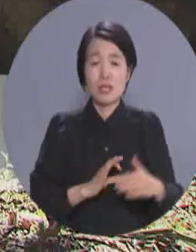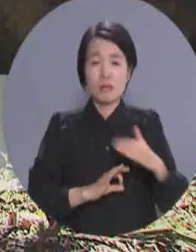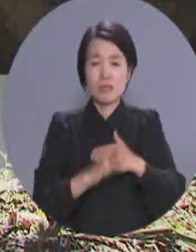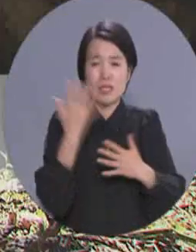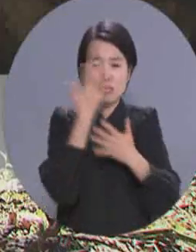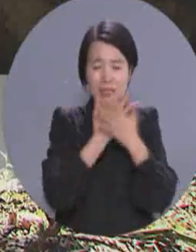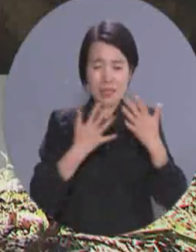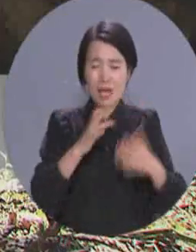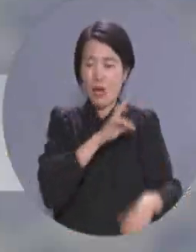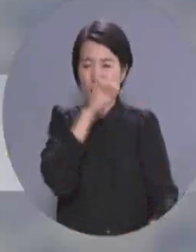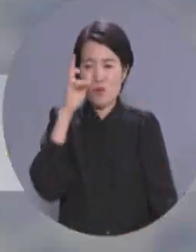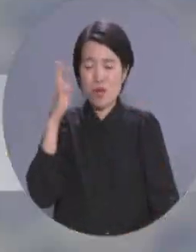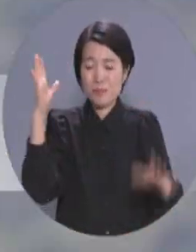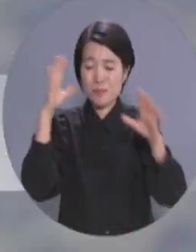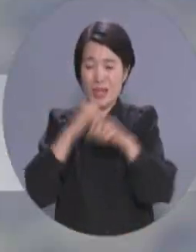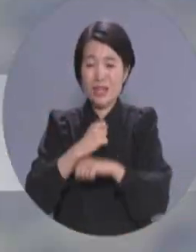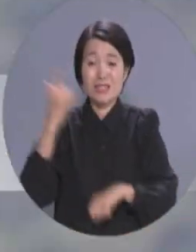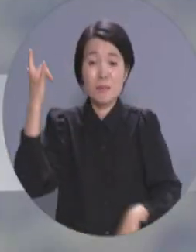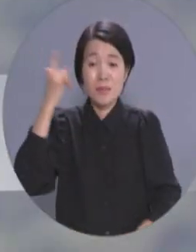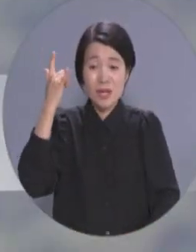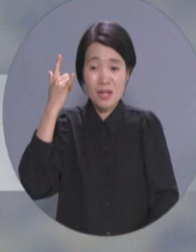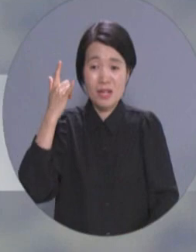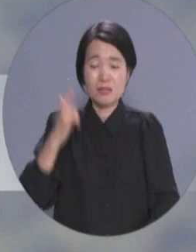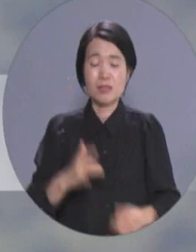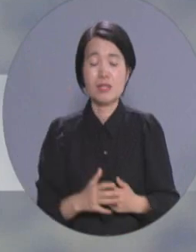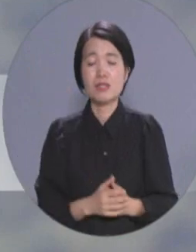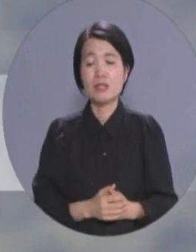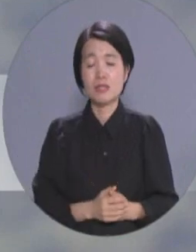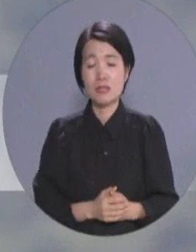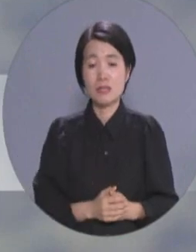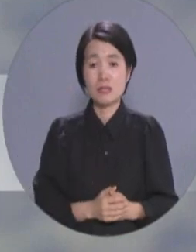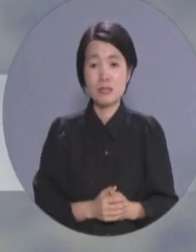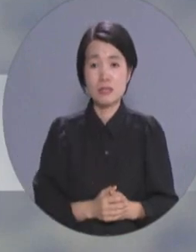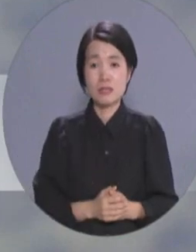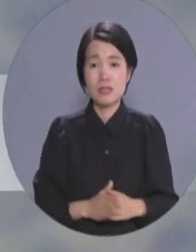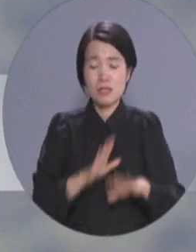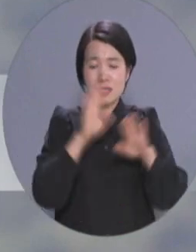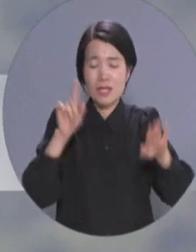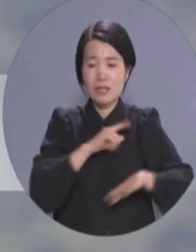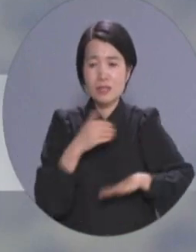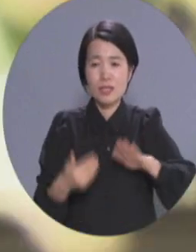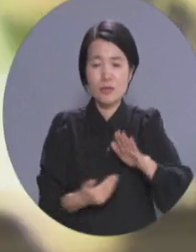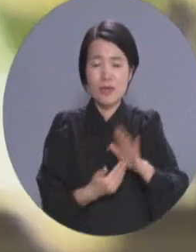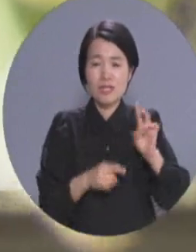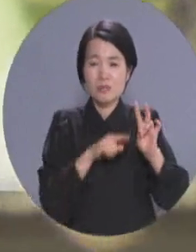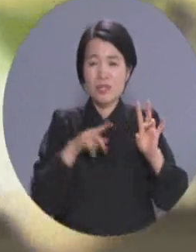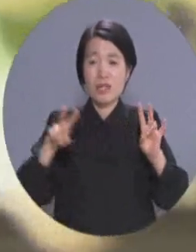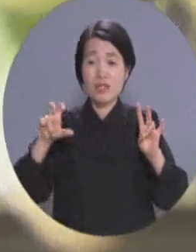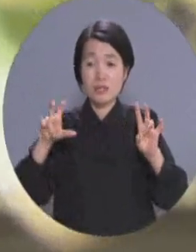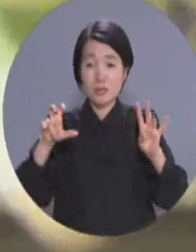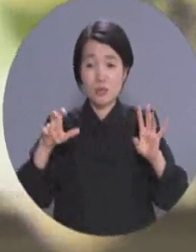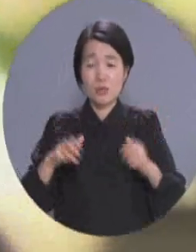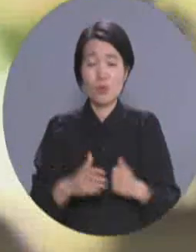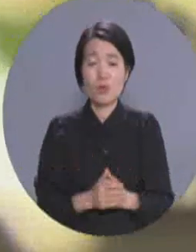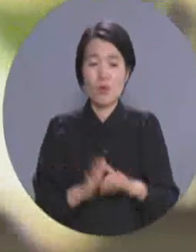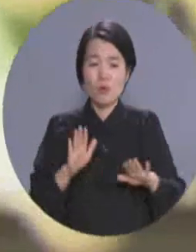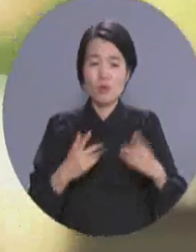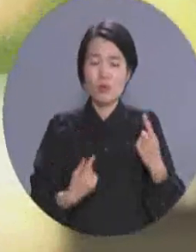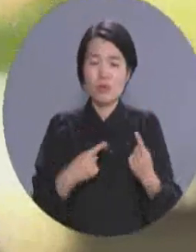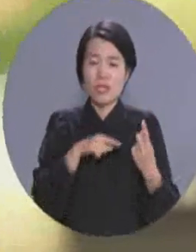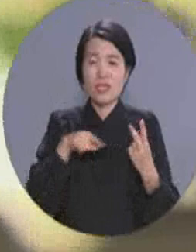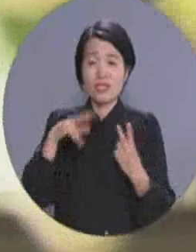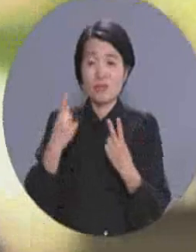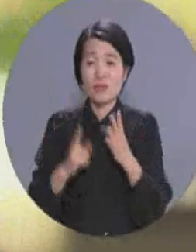대체로 흐리다 오후부터는 다시 맑은 날씨를 보이겠습니다 낮 최고 기온은 24에서 25도로 오늘보다